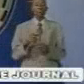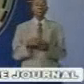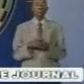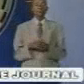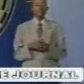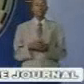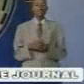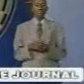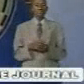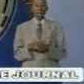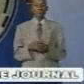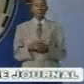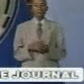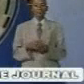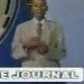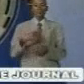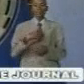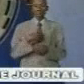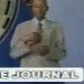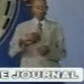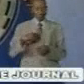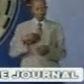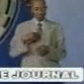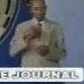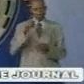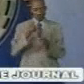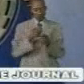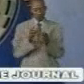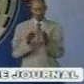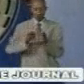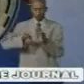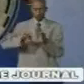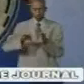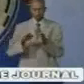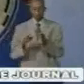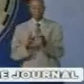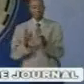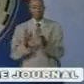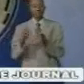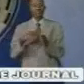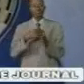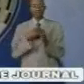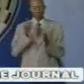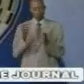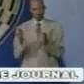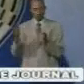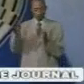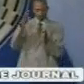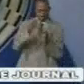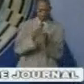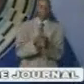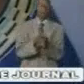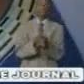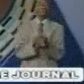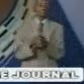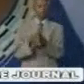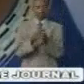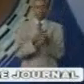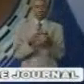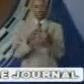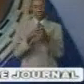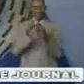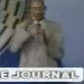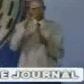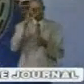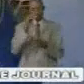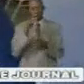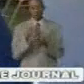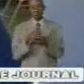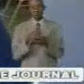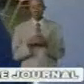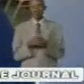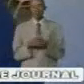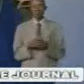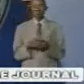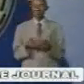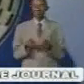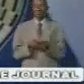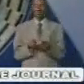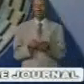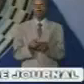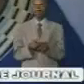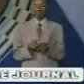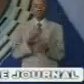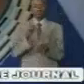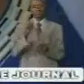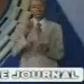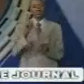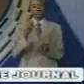Elles ne peuvent pas rester à marge de cet espace qui nous unit tous, puisque la langue, c'est ce que tu es. C'est une identité. On s'est